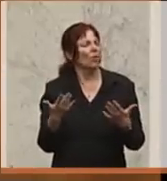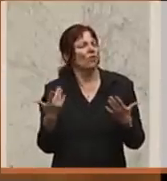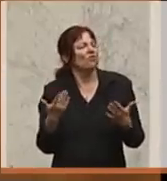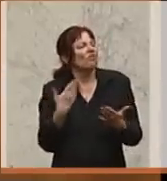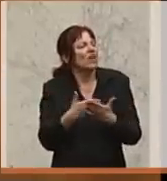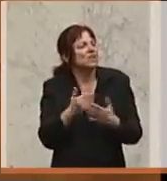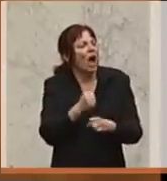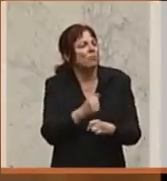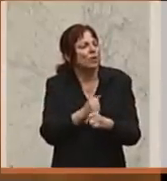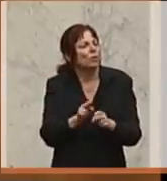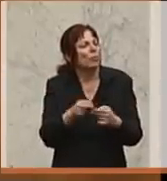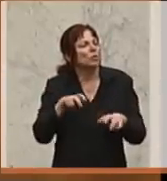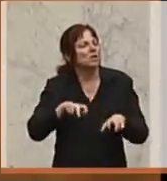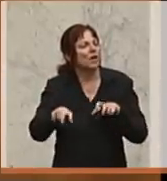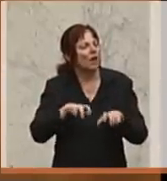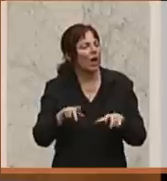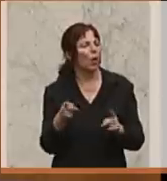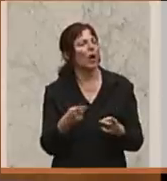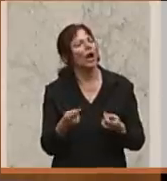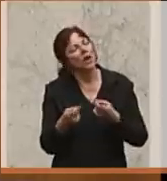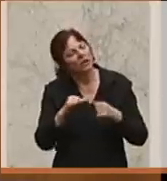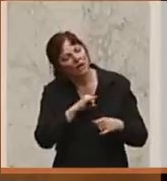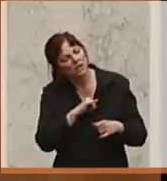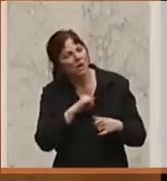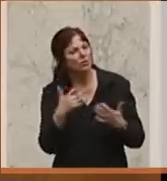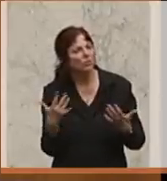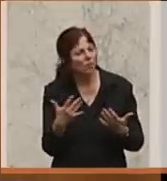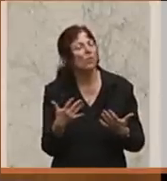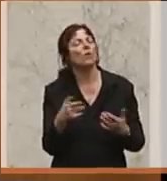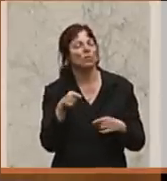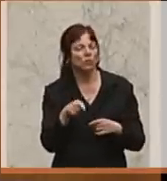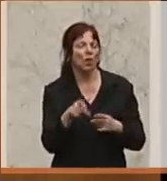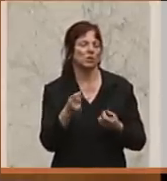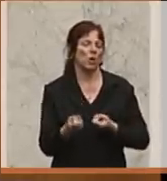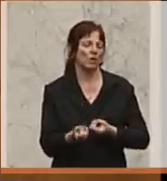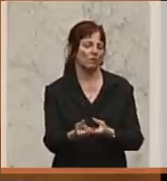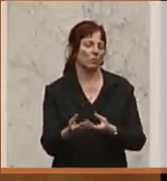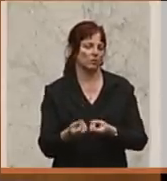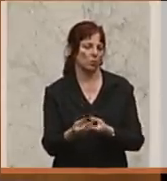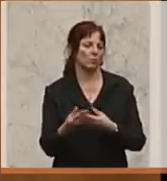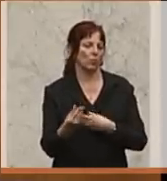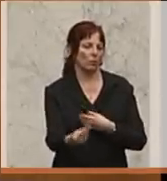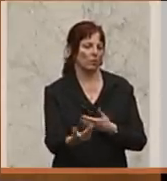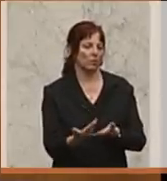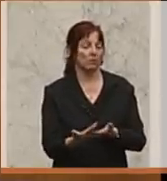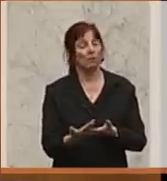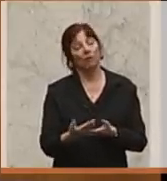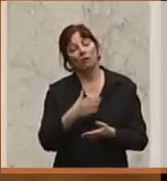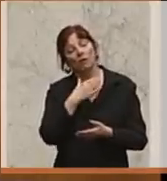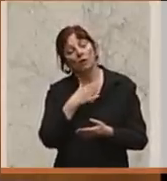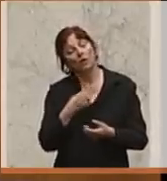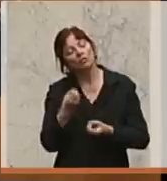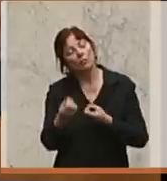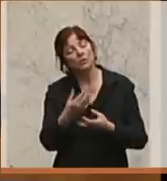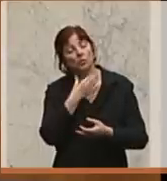haben, wo sie ein Informationsbedürfnis haben, auch dementsprechend informiert werden. Wenn man aktuelle